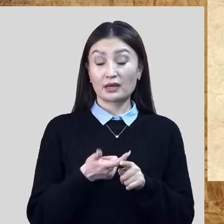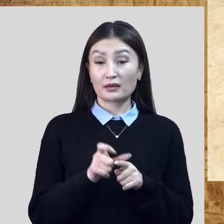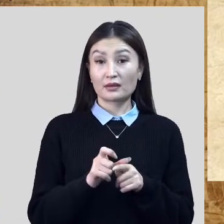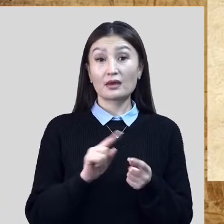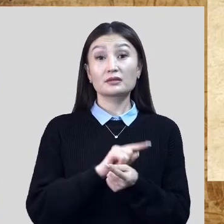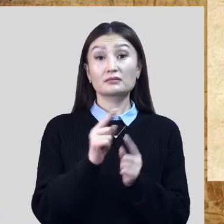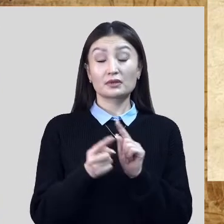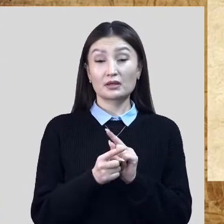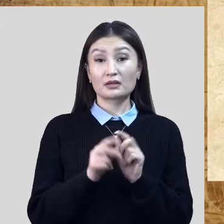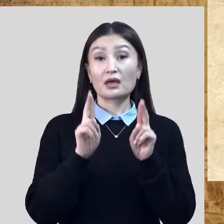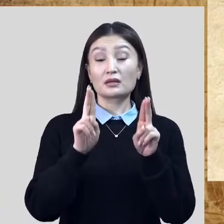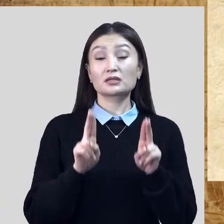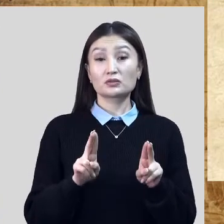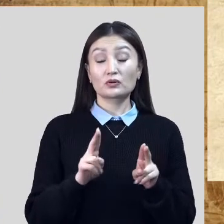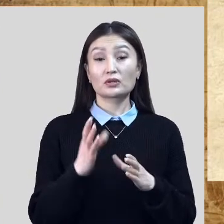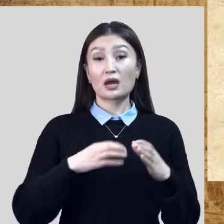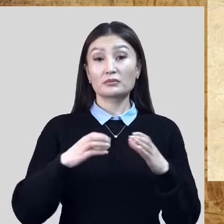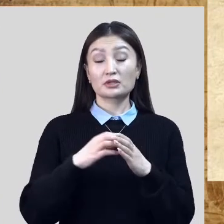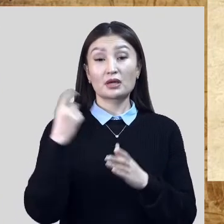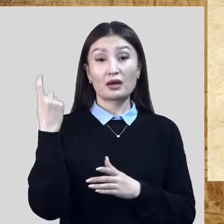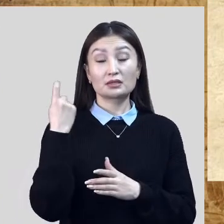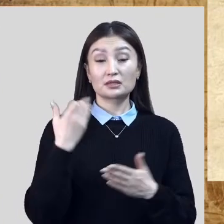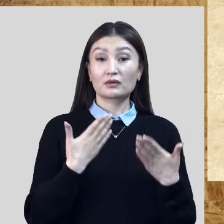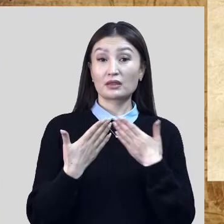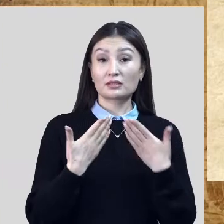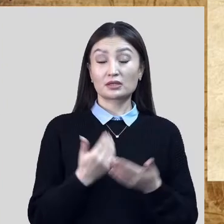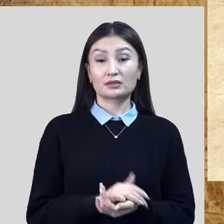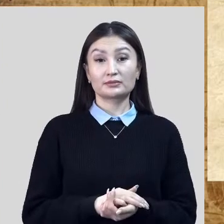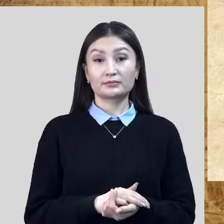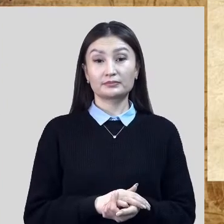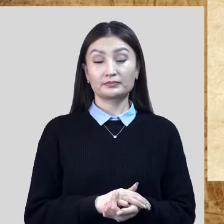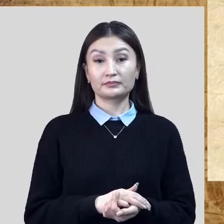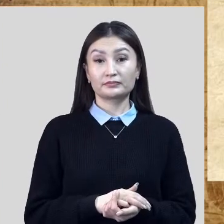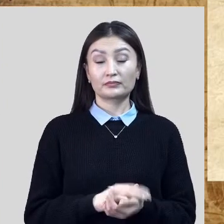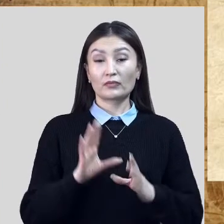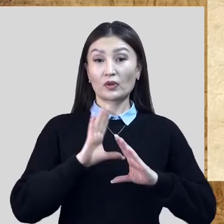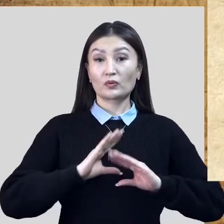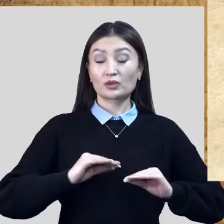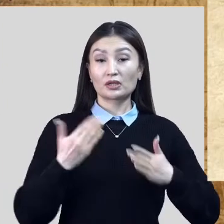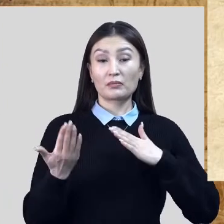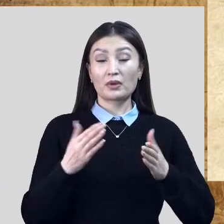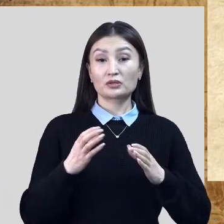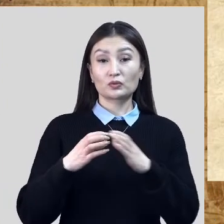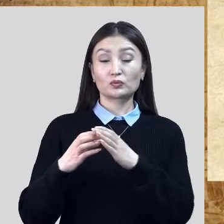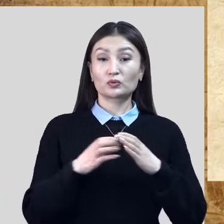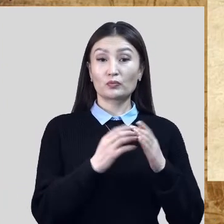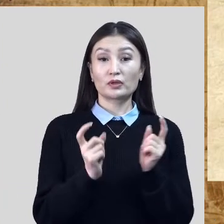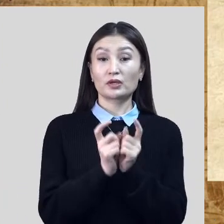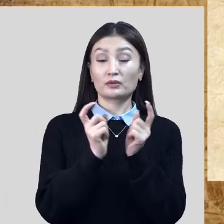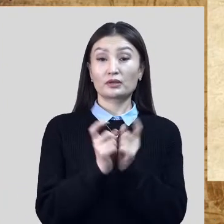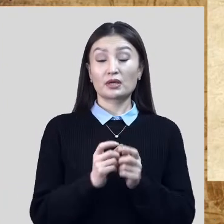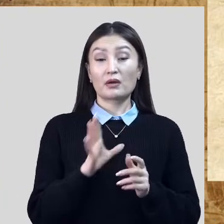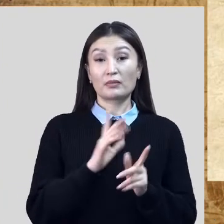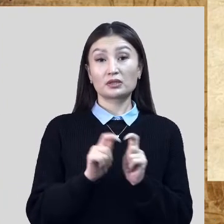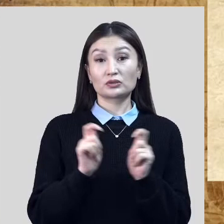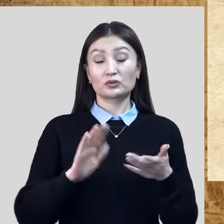значительные изменения традиционных общественно-хозяйственных отношений. Утихли междоусобные распри, были